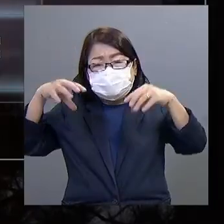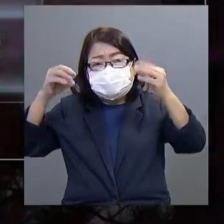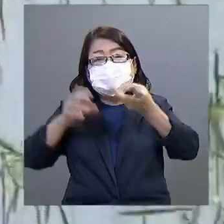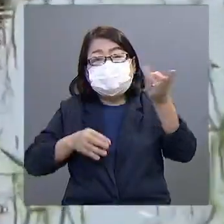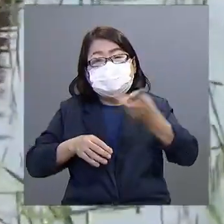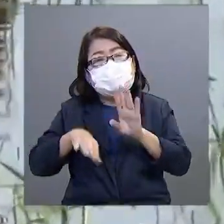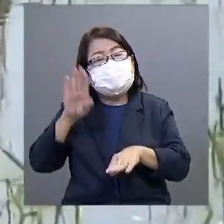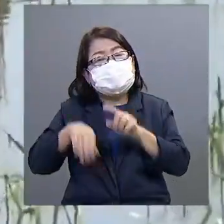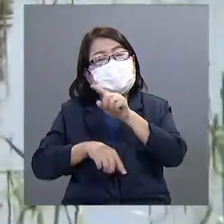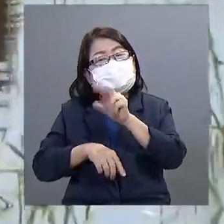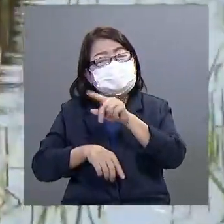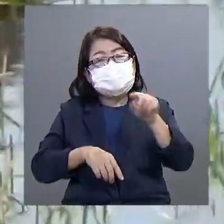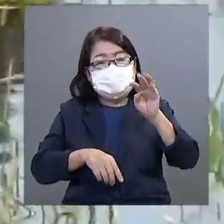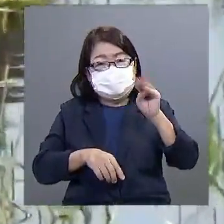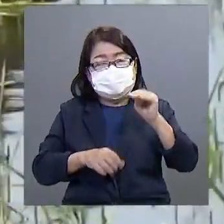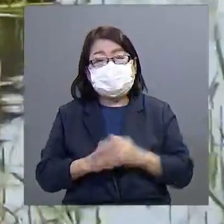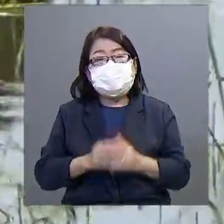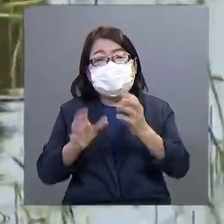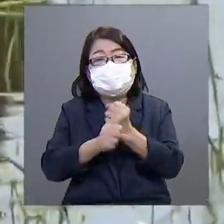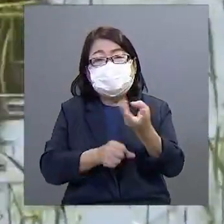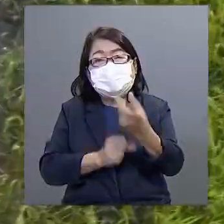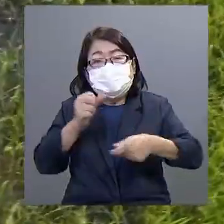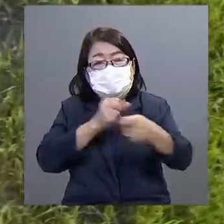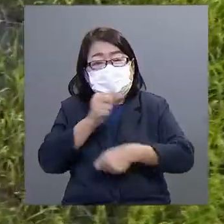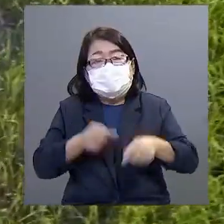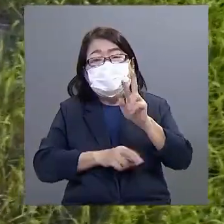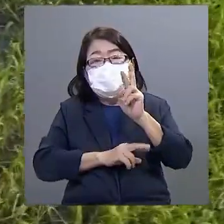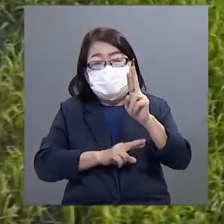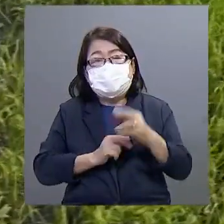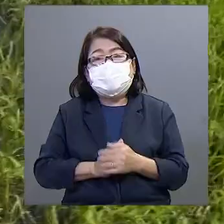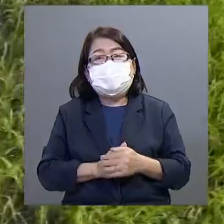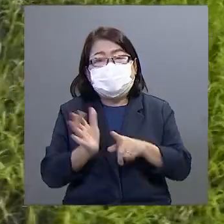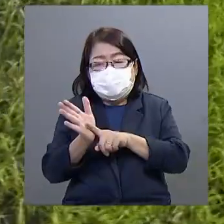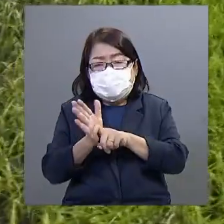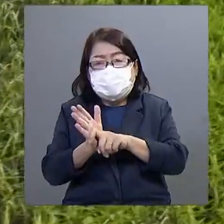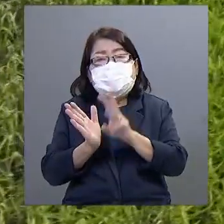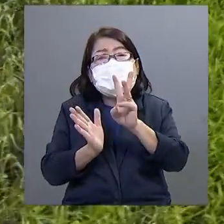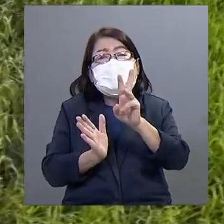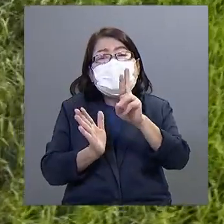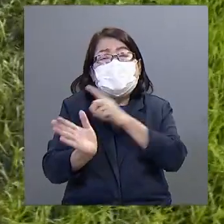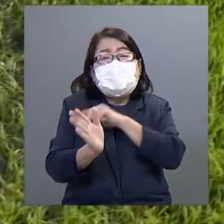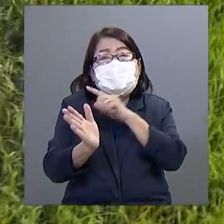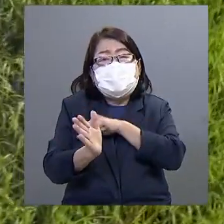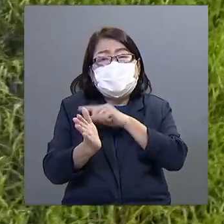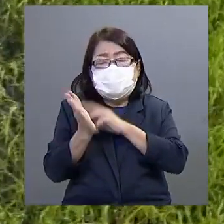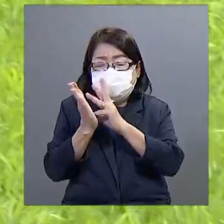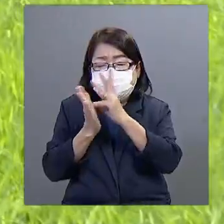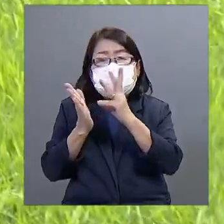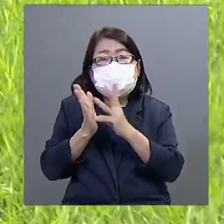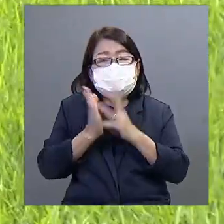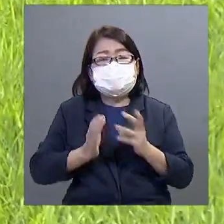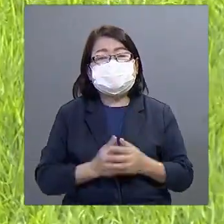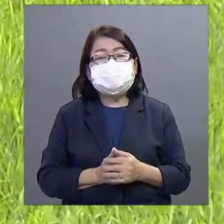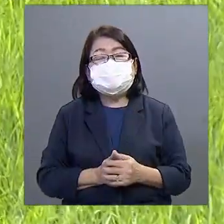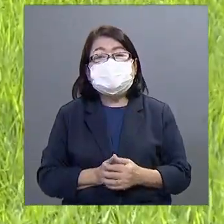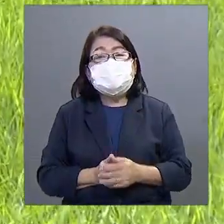องพื้นที่เช่านาควระวงและปองการการระบดของโรคพนทเกิจากเชราโดยเฉพาะโรคไม้ในข้าวนาปีใสวของพทเลี้งสัต์